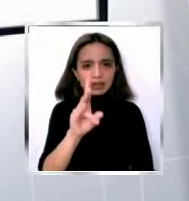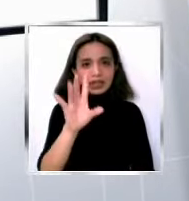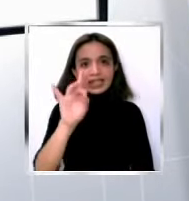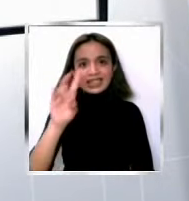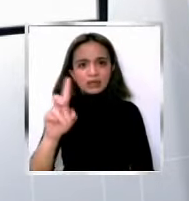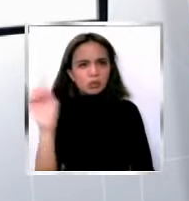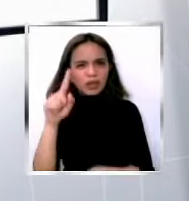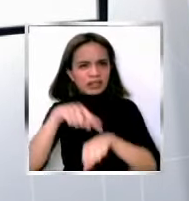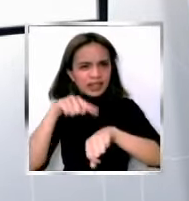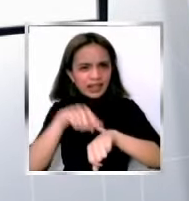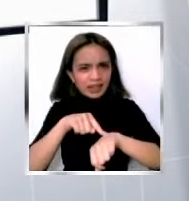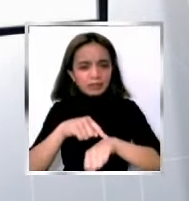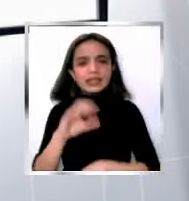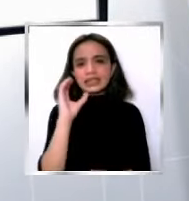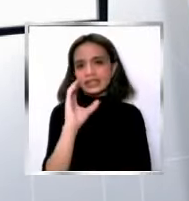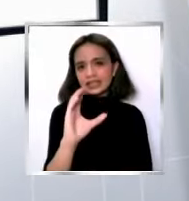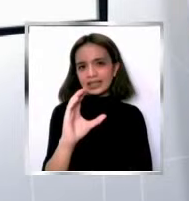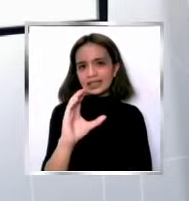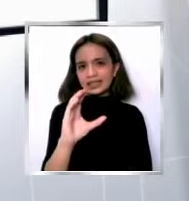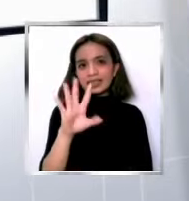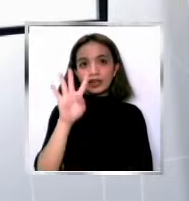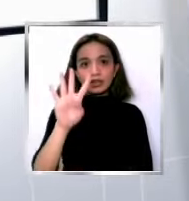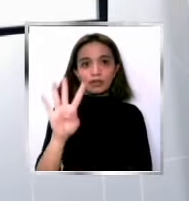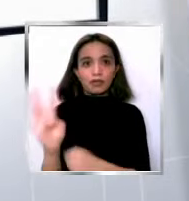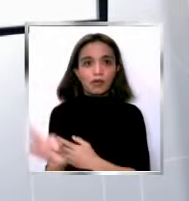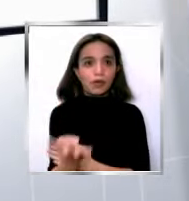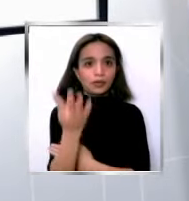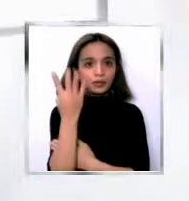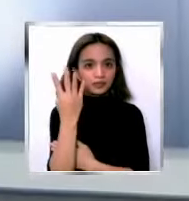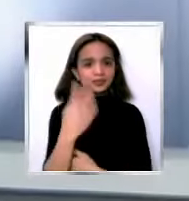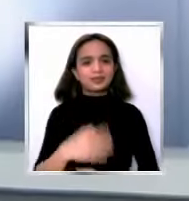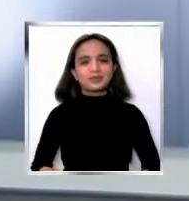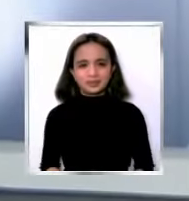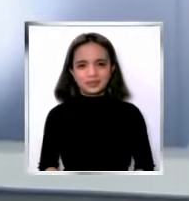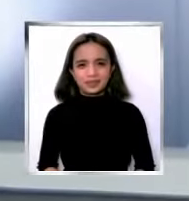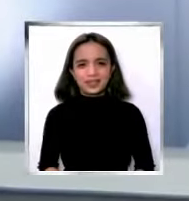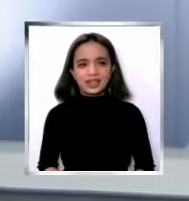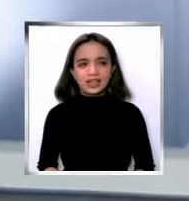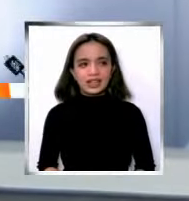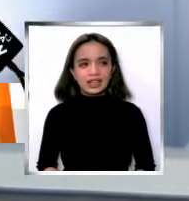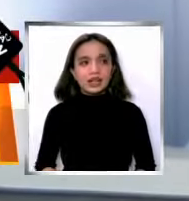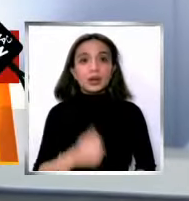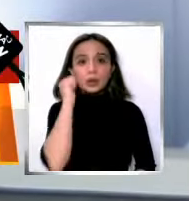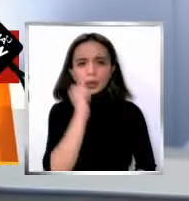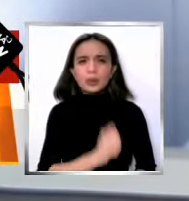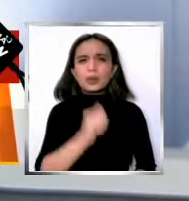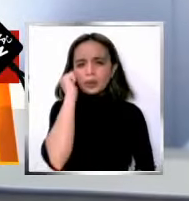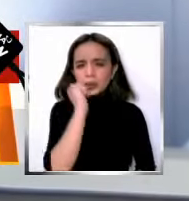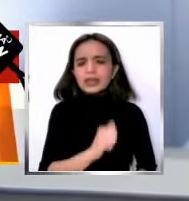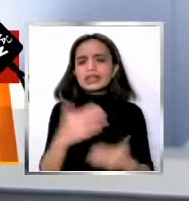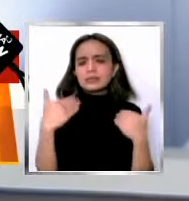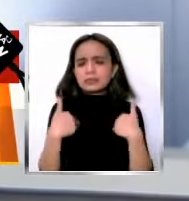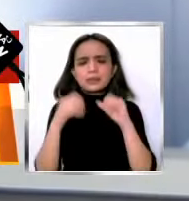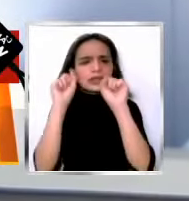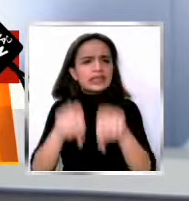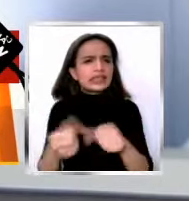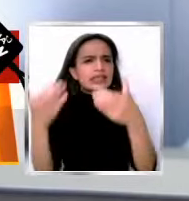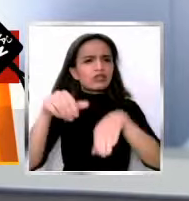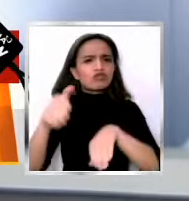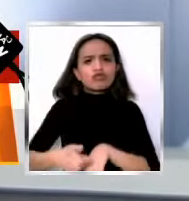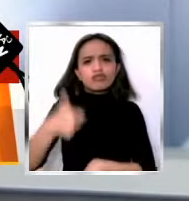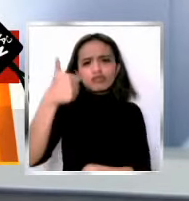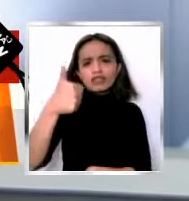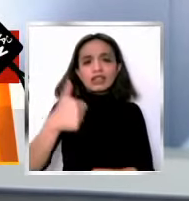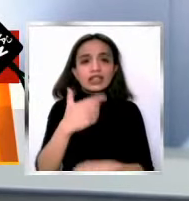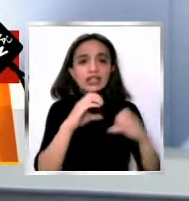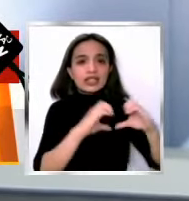sagot, letter C, 4 o'clock a.m. Mga kapuso, araw-araw may chance ang manalo ng GMA Now package. Bukas